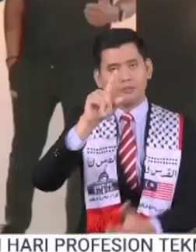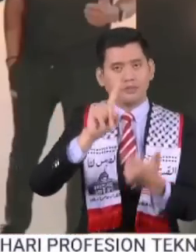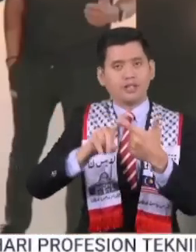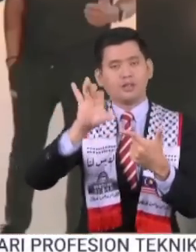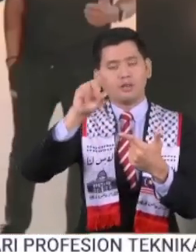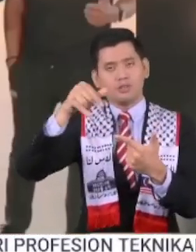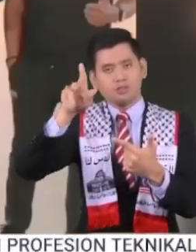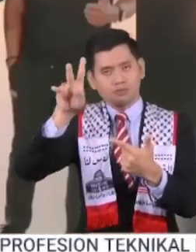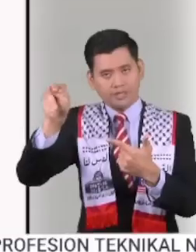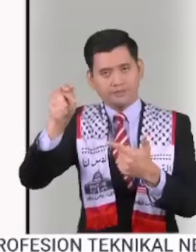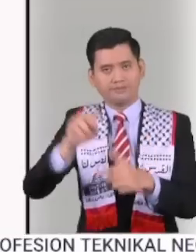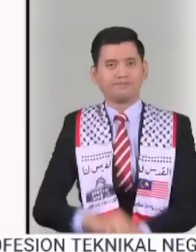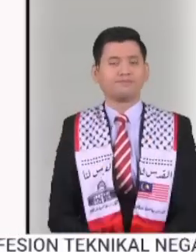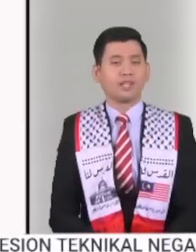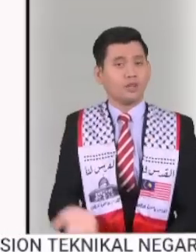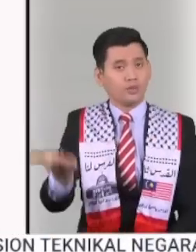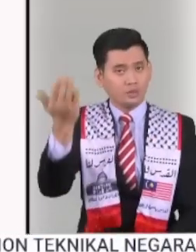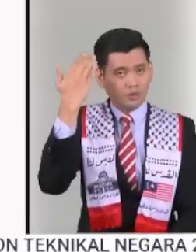dan Amir Mustafa Rusli.